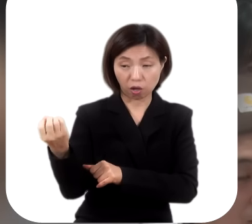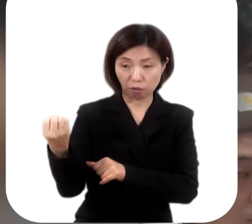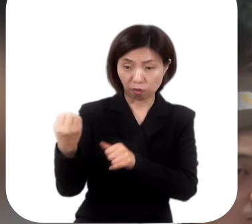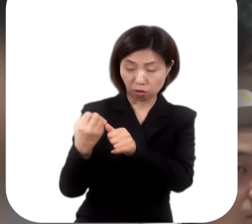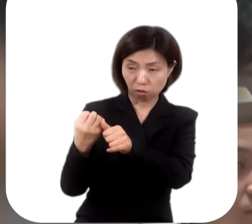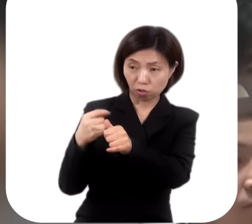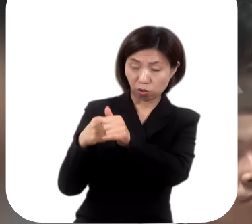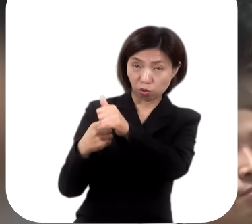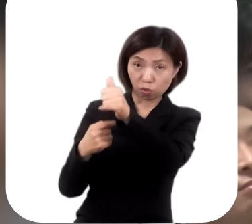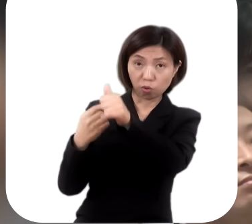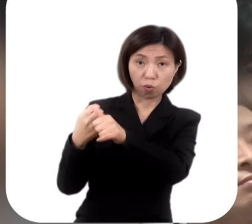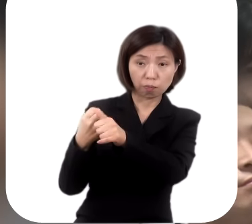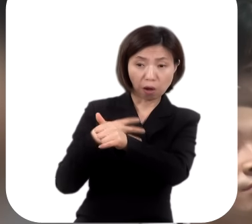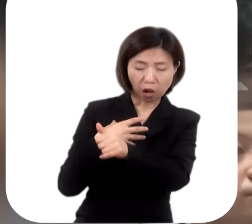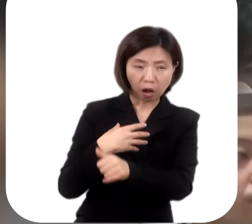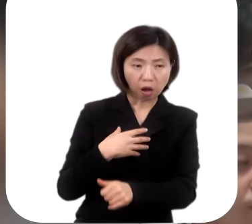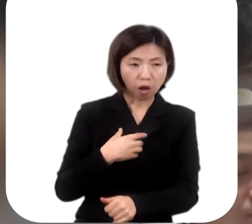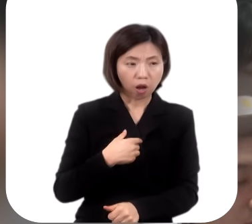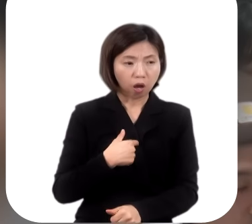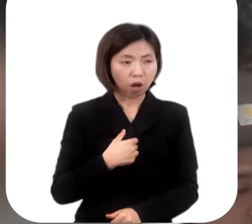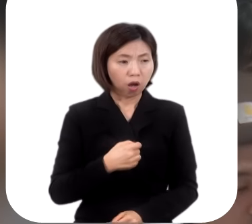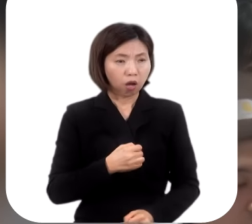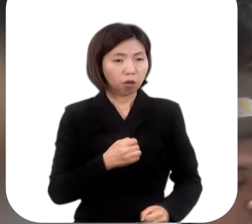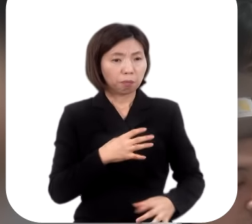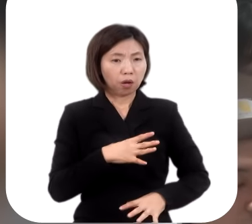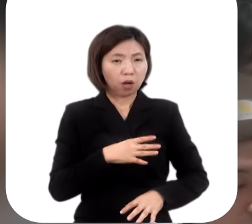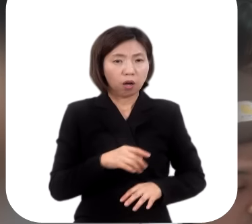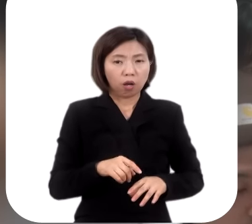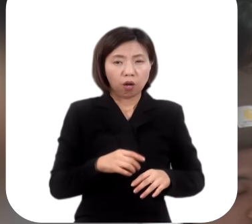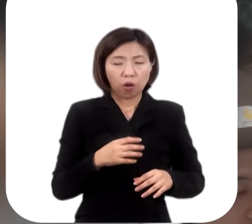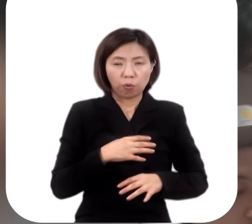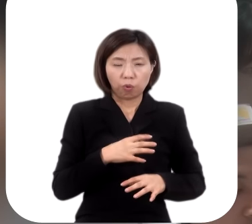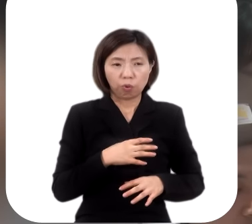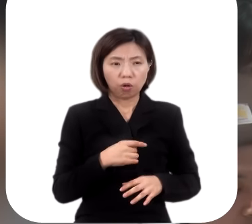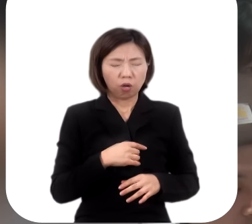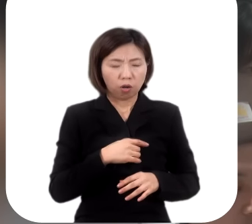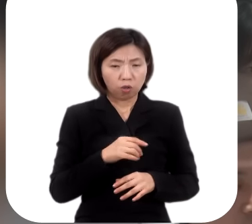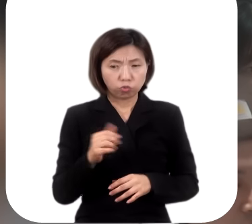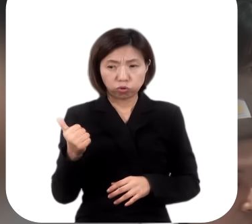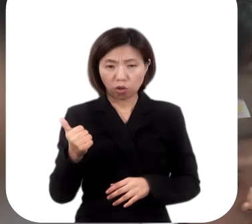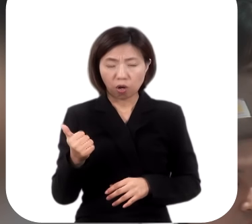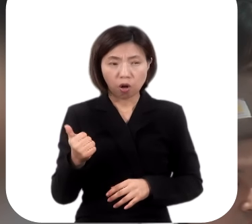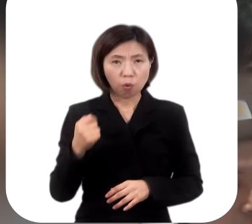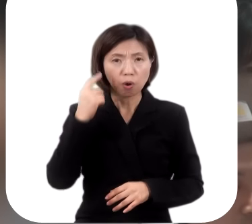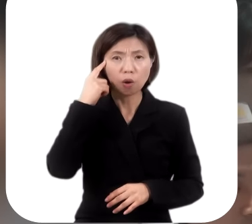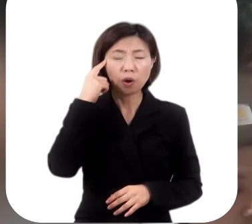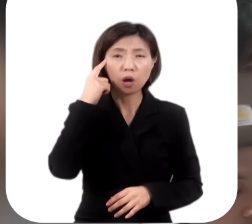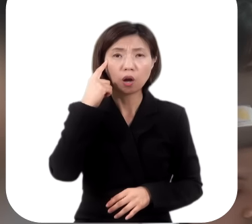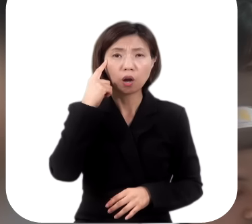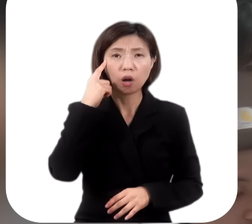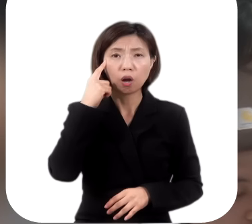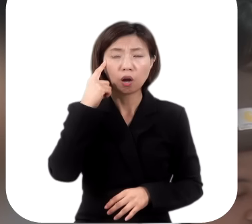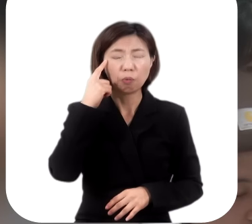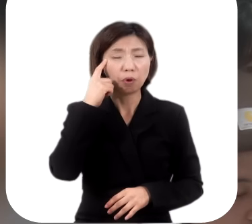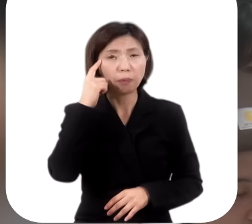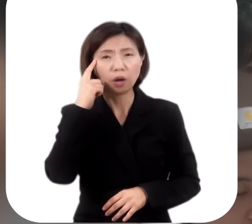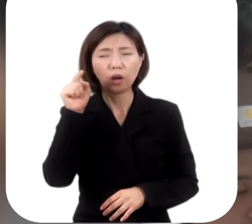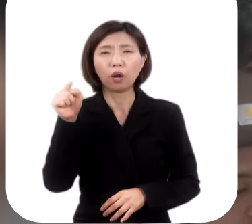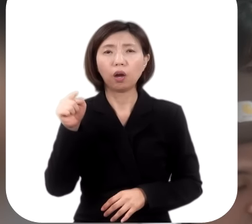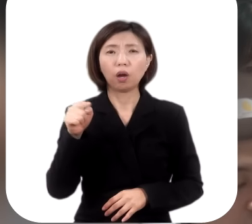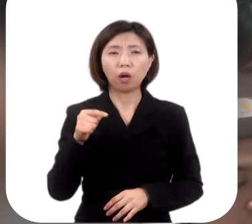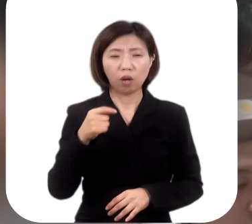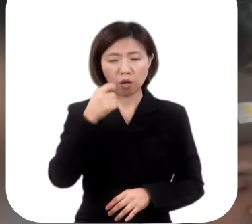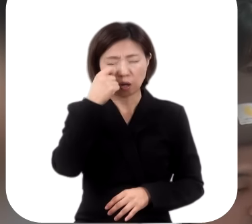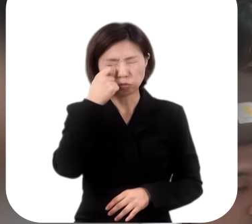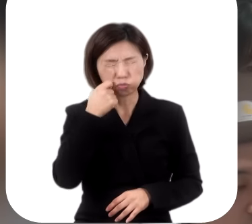그때 너무 놀라고 막 너무 떨리고 괴로웠지만 그 순간 드는 게 왜 죽냐? 왜 죽었냐?